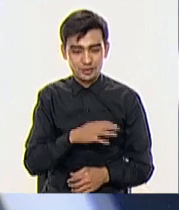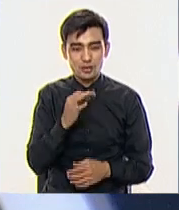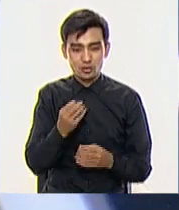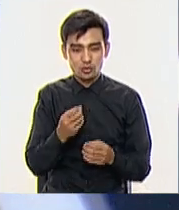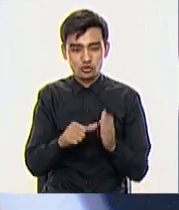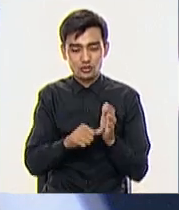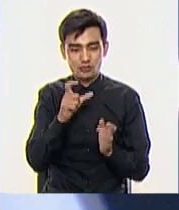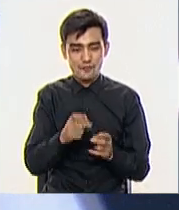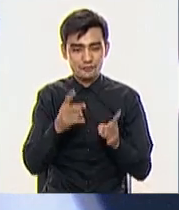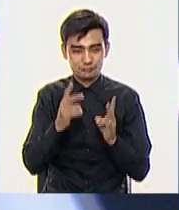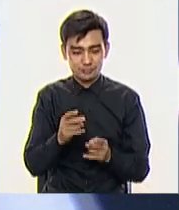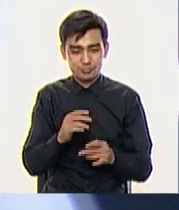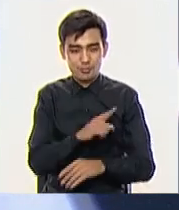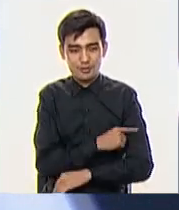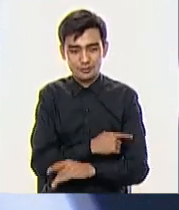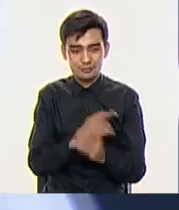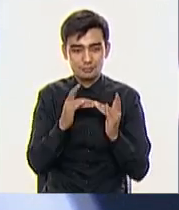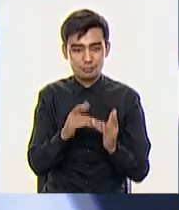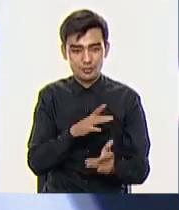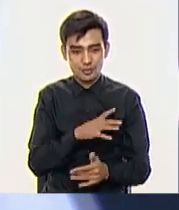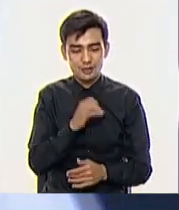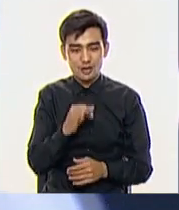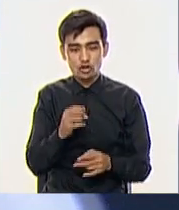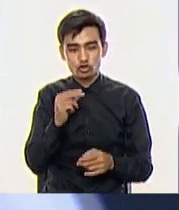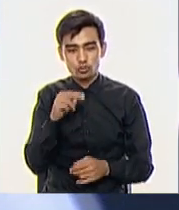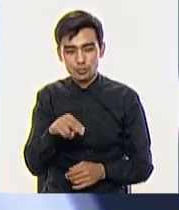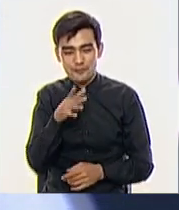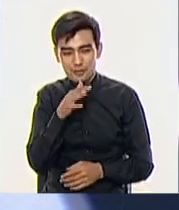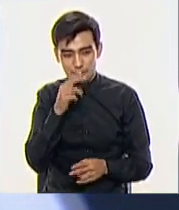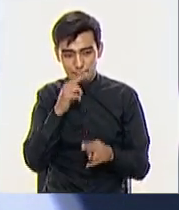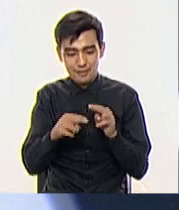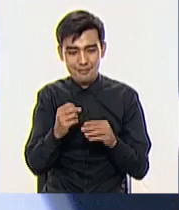Тағы 6 адам зардап шегіп, ауруханаға түскен болатын. Ал төтенше жағдай кезінде